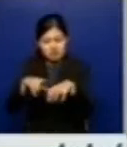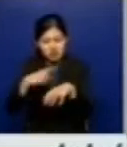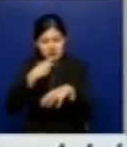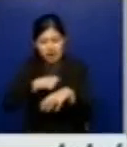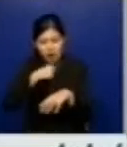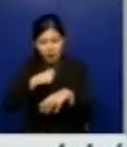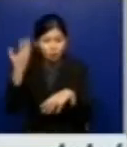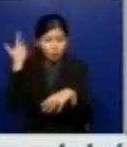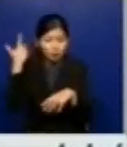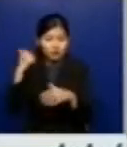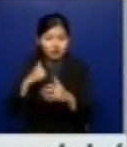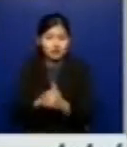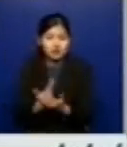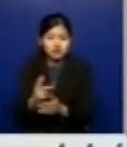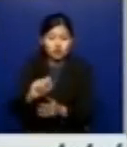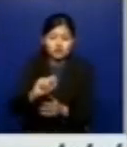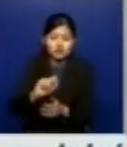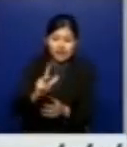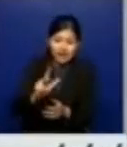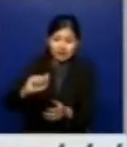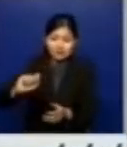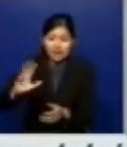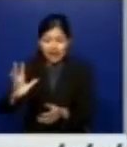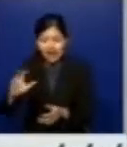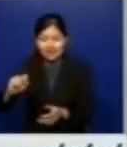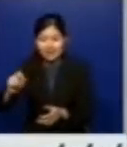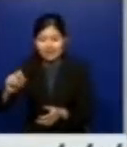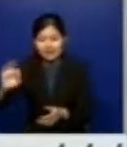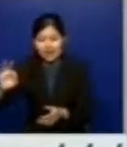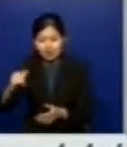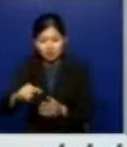ล็อกไว้ช่อง3 5 7 9จะต้องเรตติ้งอันดับ1